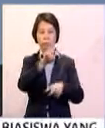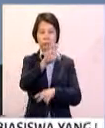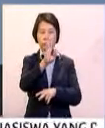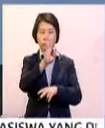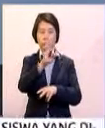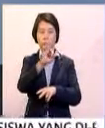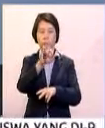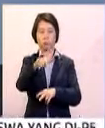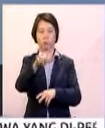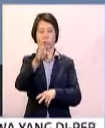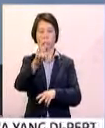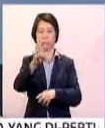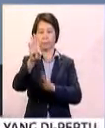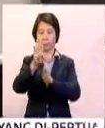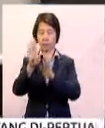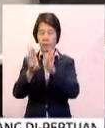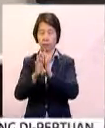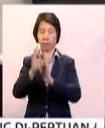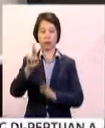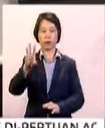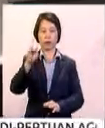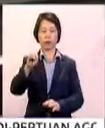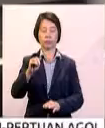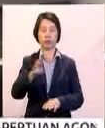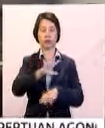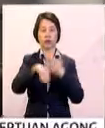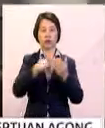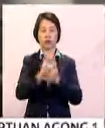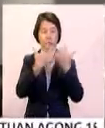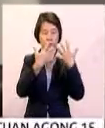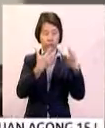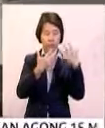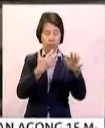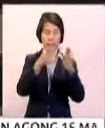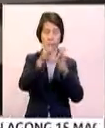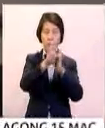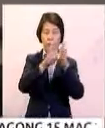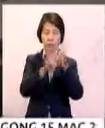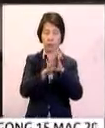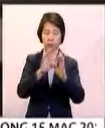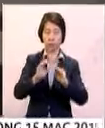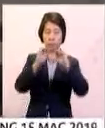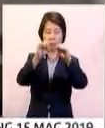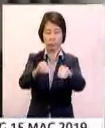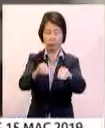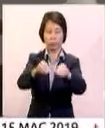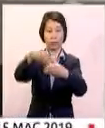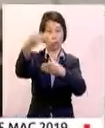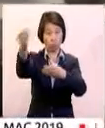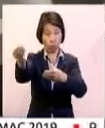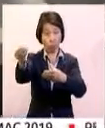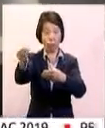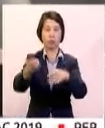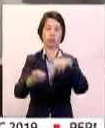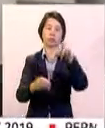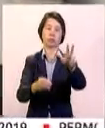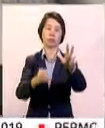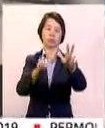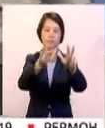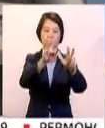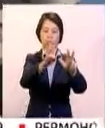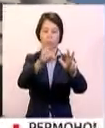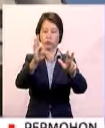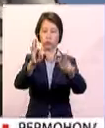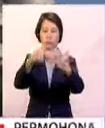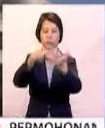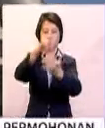r9.6 bilion daripada jumlah itu R bilion ialah pelaporan asing melibatkan6